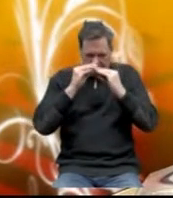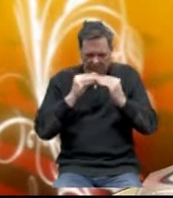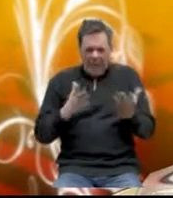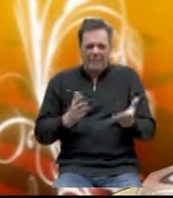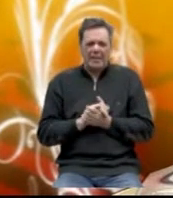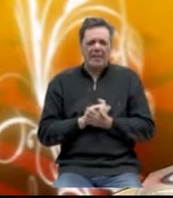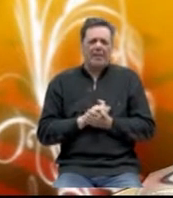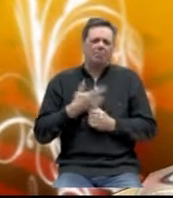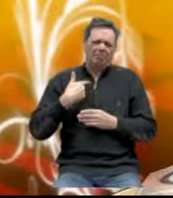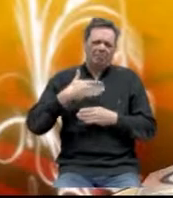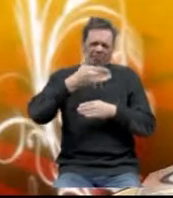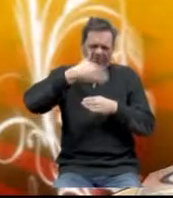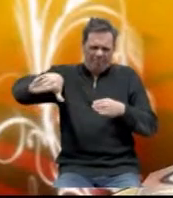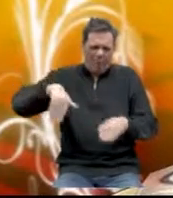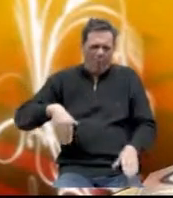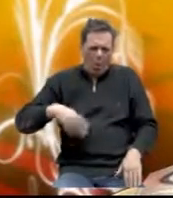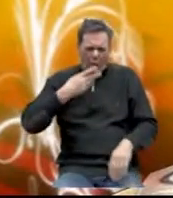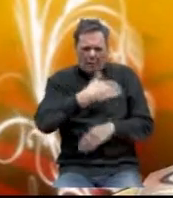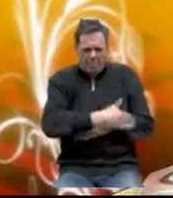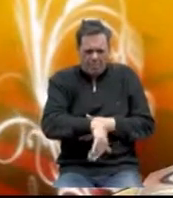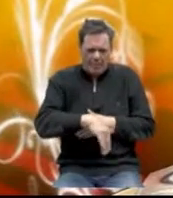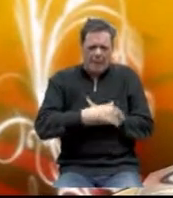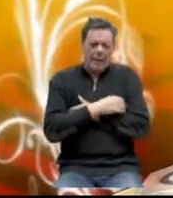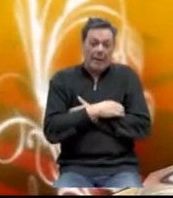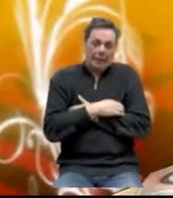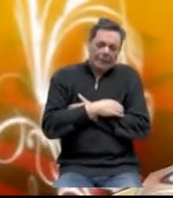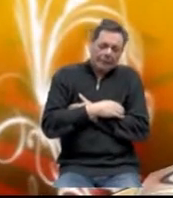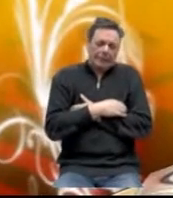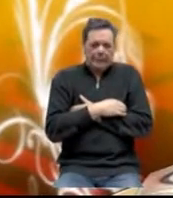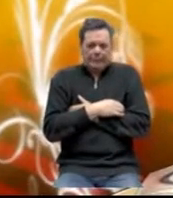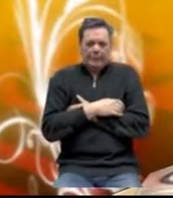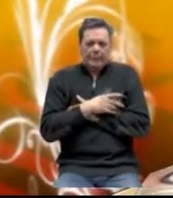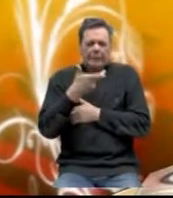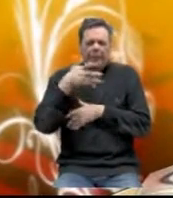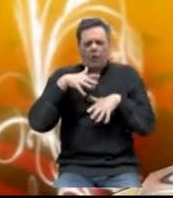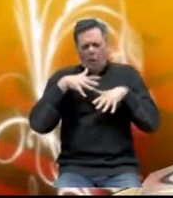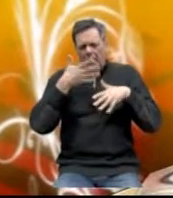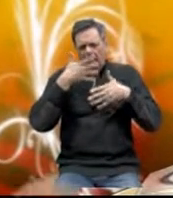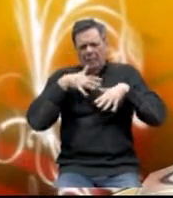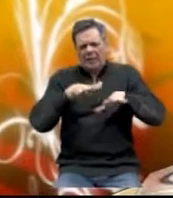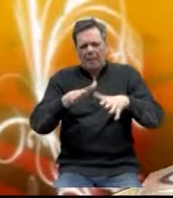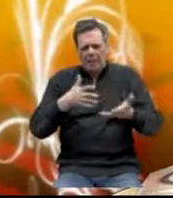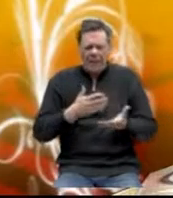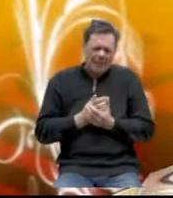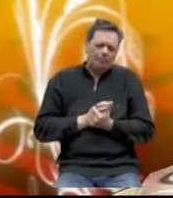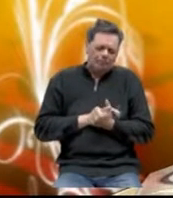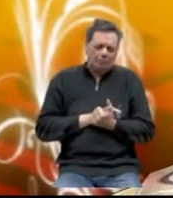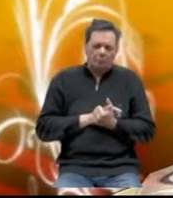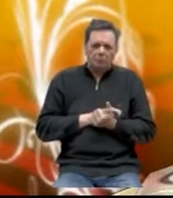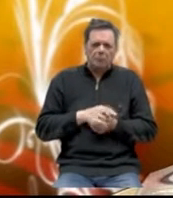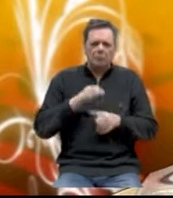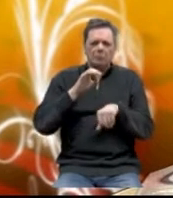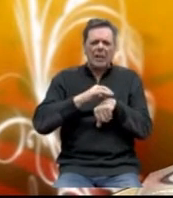odrezali dio noge, ali samo malo, pošto vam kažem da evo na toj tribini što je bilo Gubimo li bitku sa šećerom je